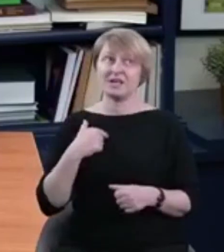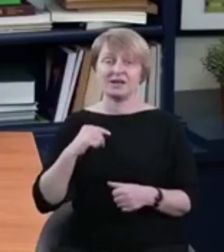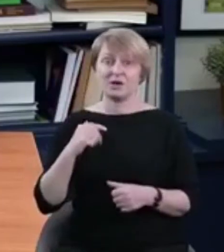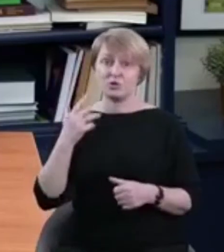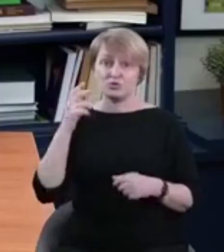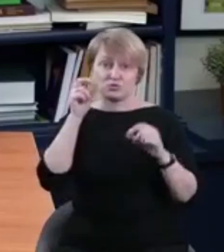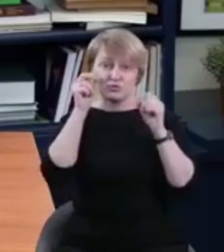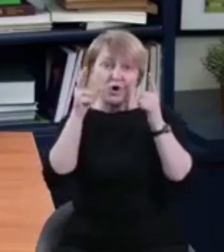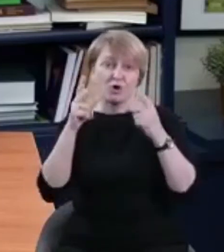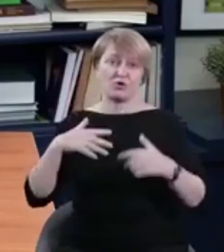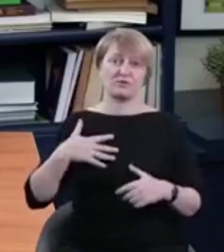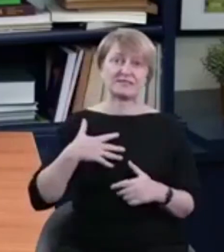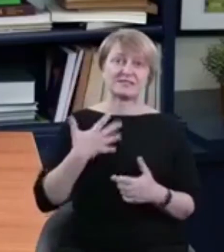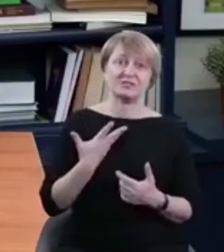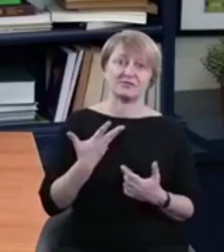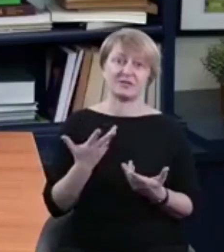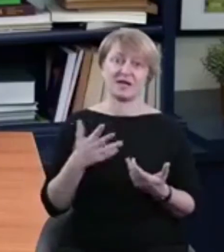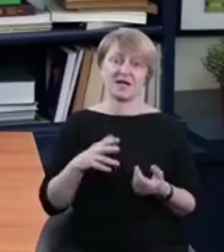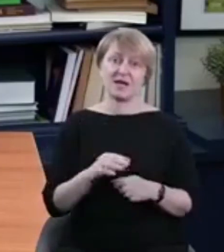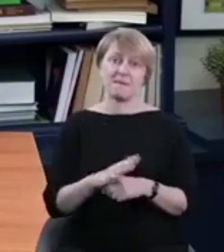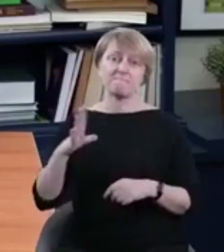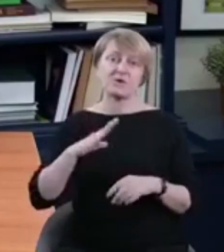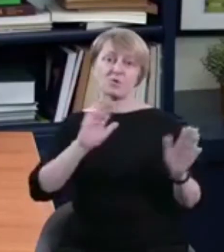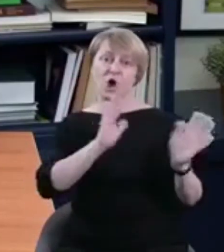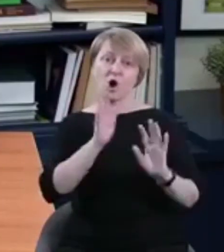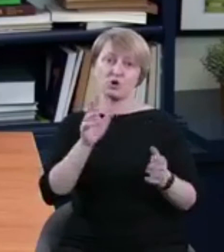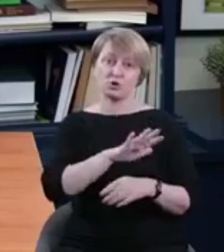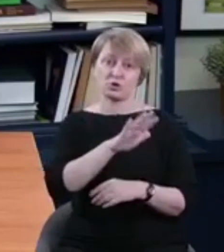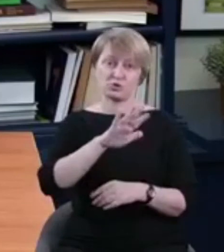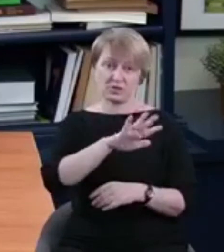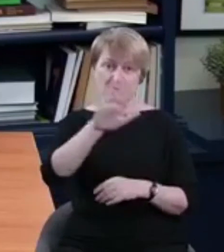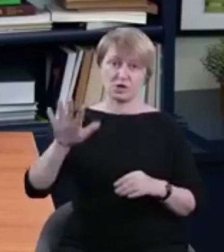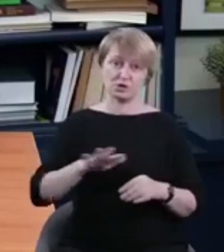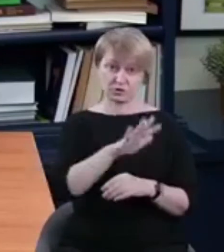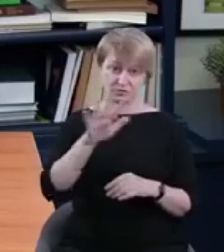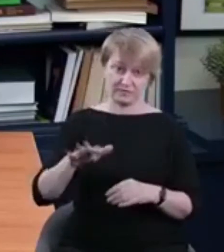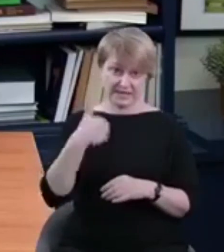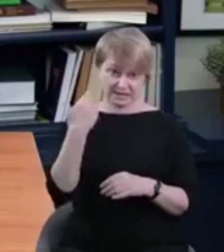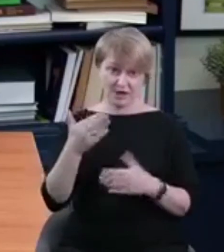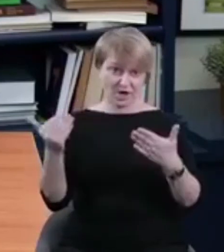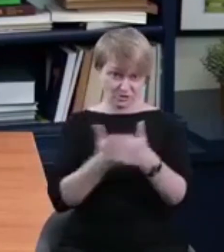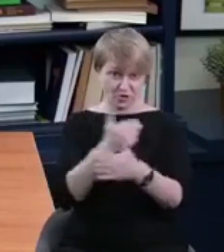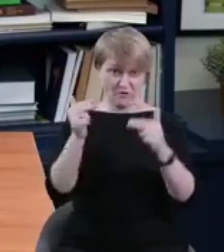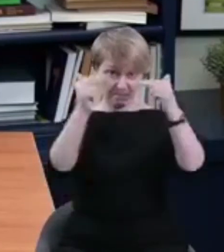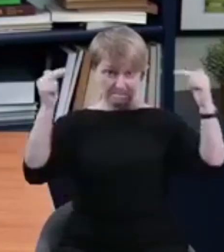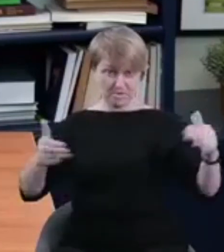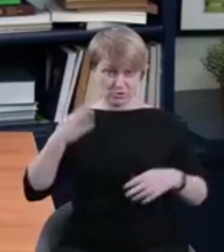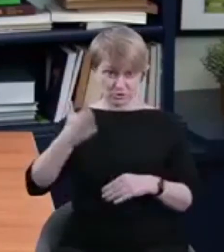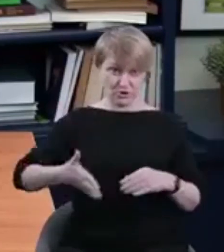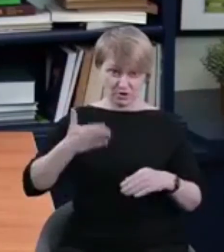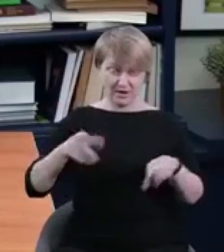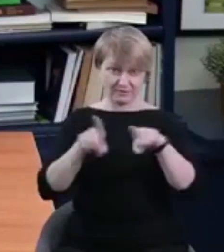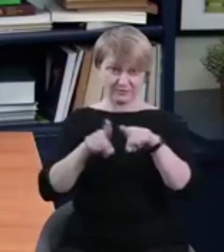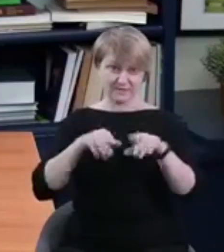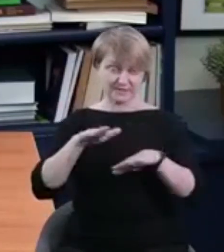jednocześnie w trybie szybkim generalnej dyrekcji ochrony środowiska wydała pozwolenie na budowę tam nowego mostu kolejowego w tym samym miejscu czyli w jaki sposób